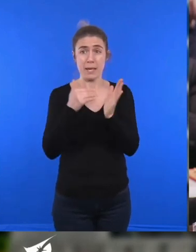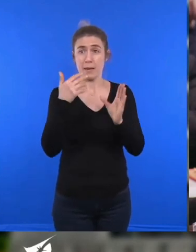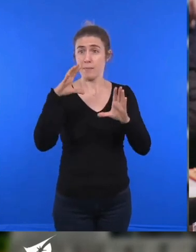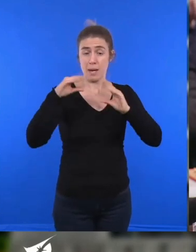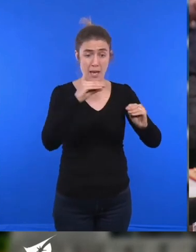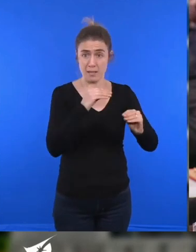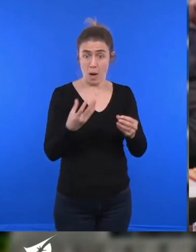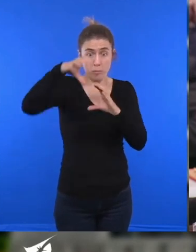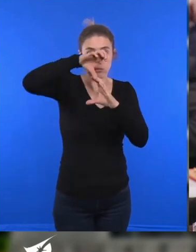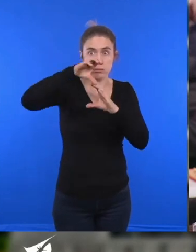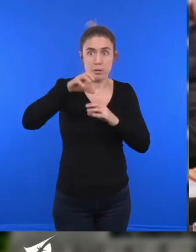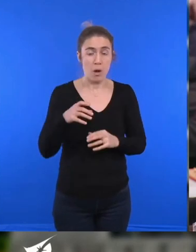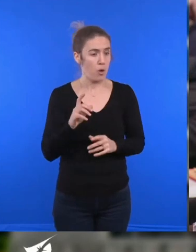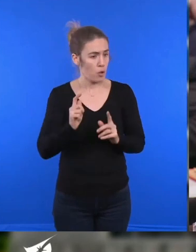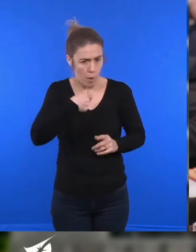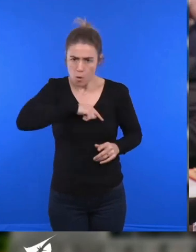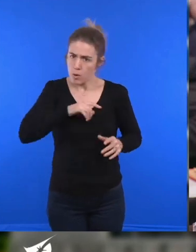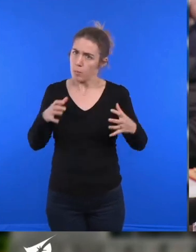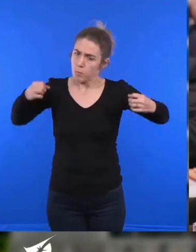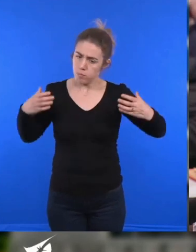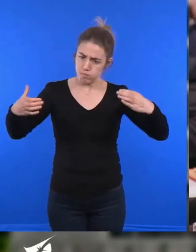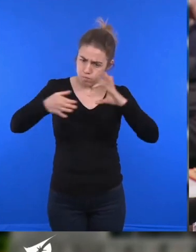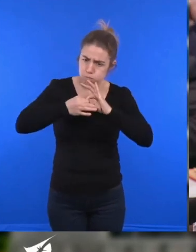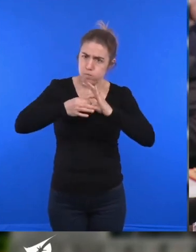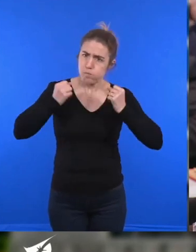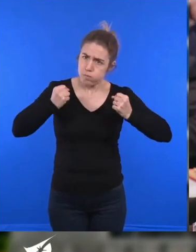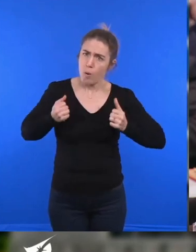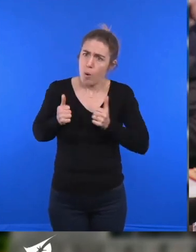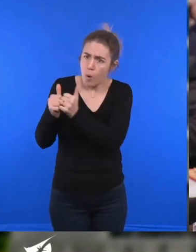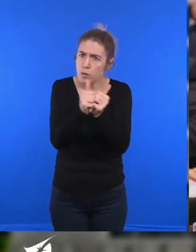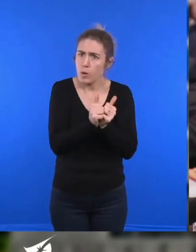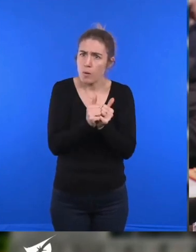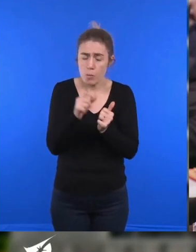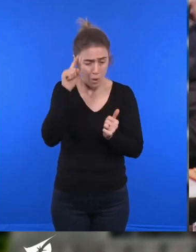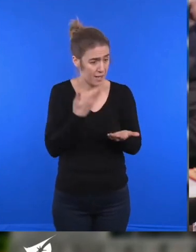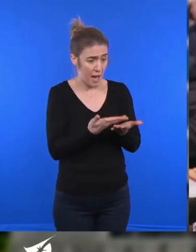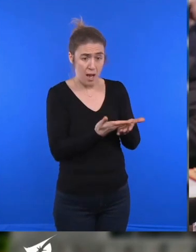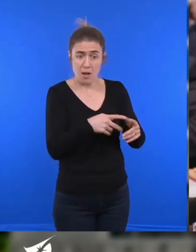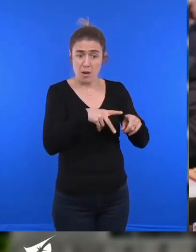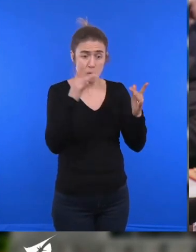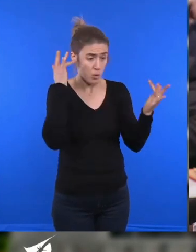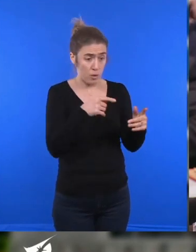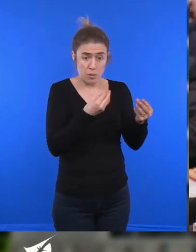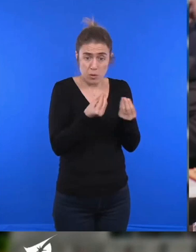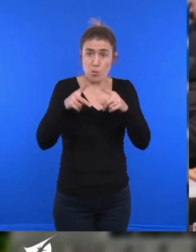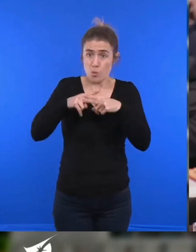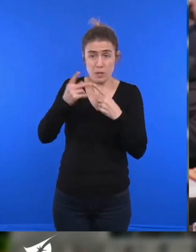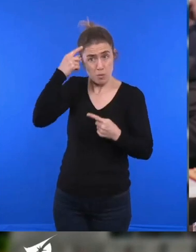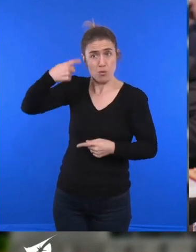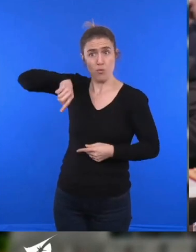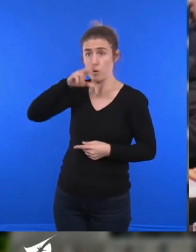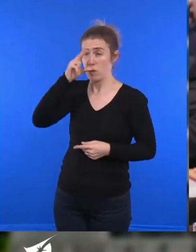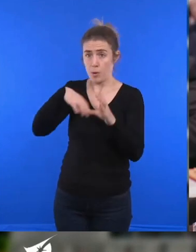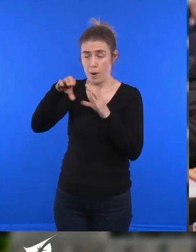être vent debout ensemble contre cet état de fait parce que ce sont nos outils, les outils métropolitains qui sont